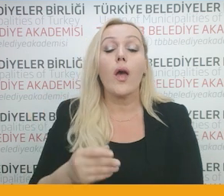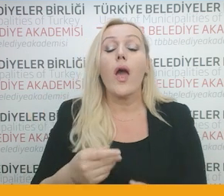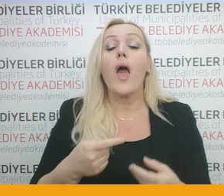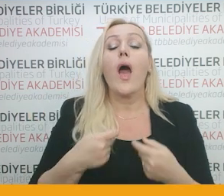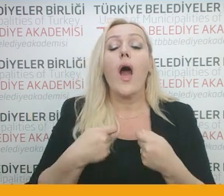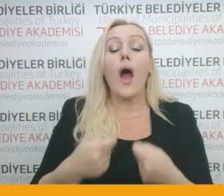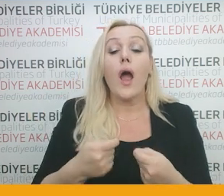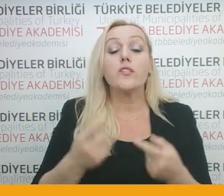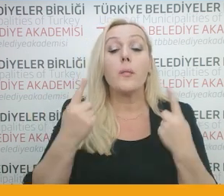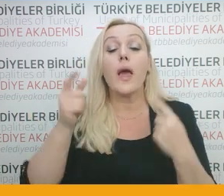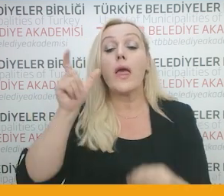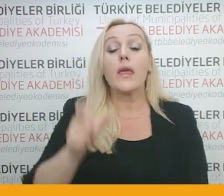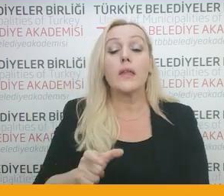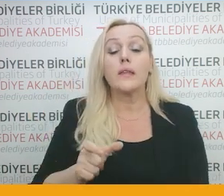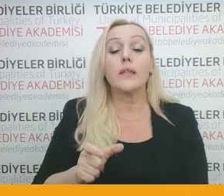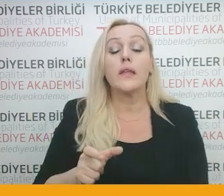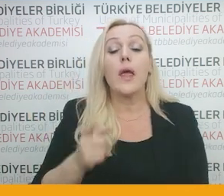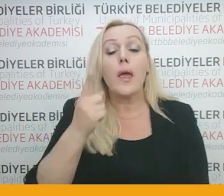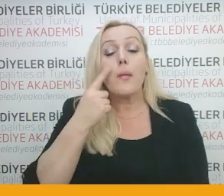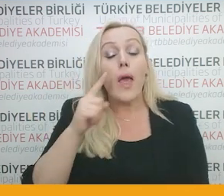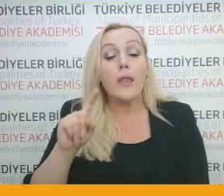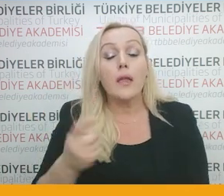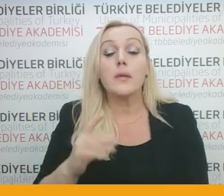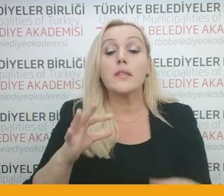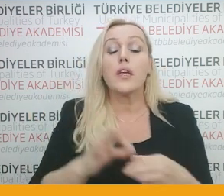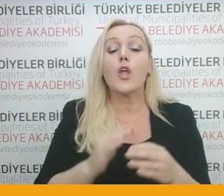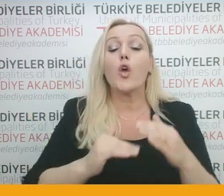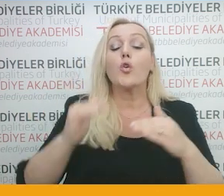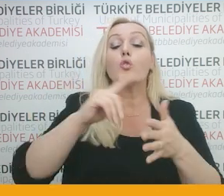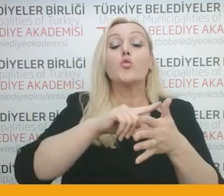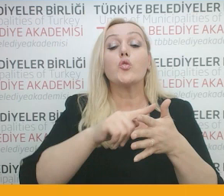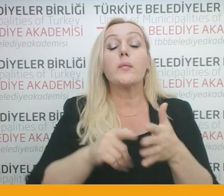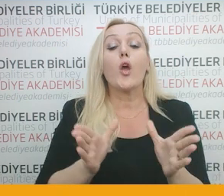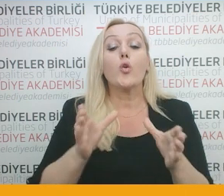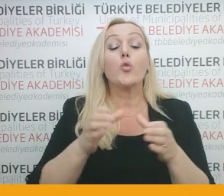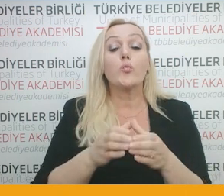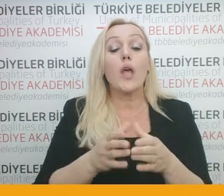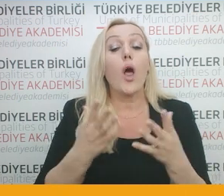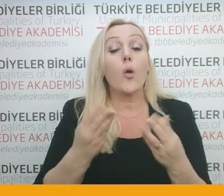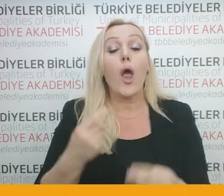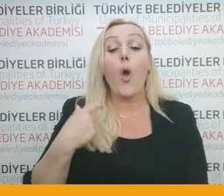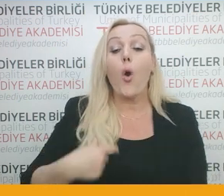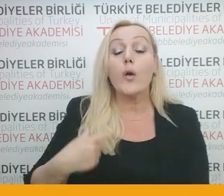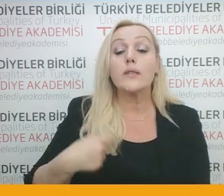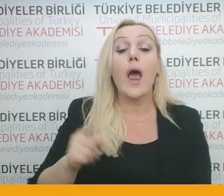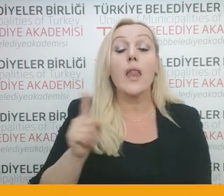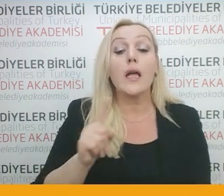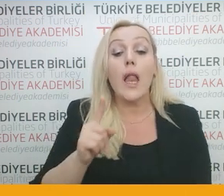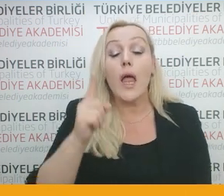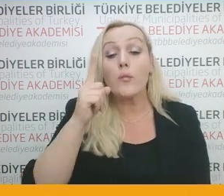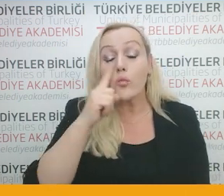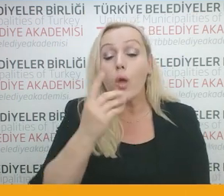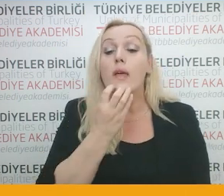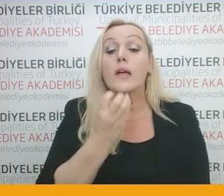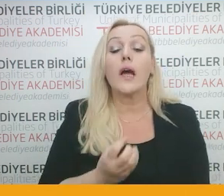Harcama yetkilerinin belirlenmesiyle ilgili genelgenin devamında arkadaşlar üst yönetimin giderleri kurumsal sınıflandırmada özel kalem olarak kodlanan ancak özel kalem müdürlüğü kadrosu